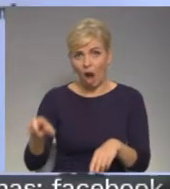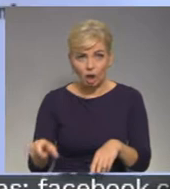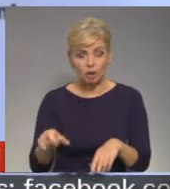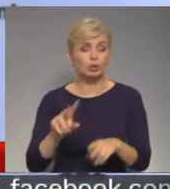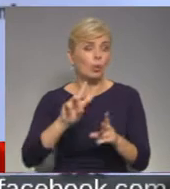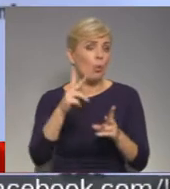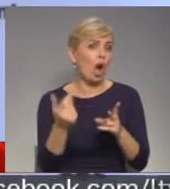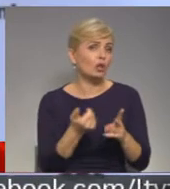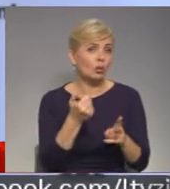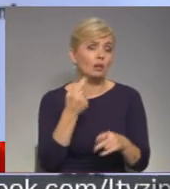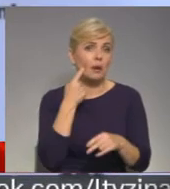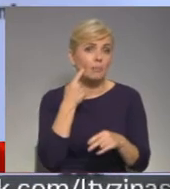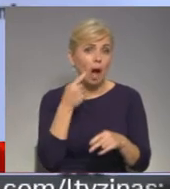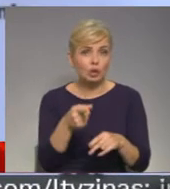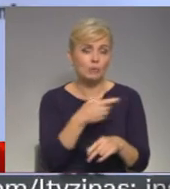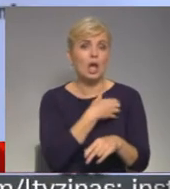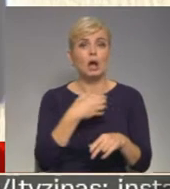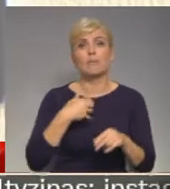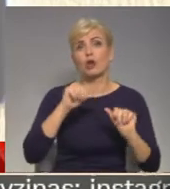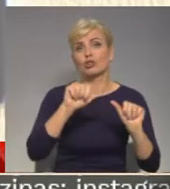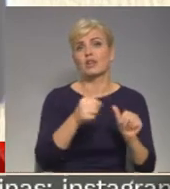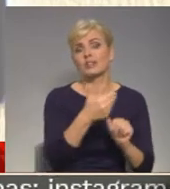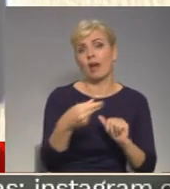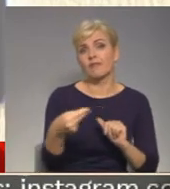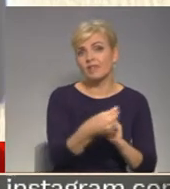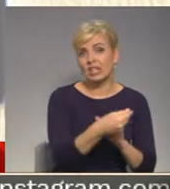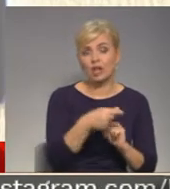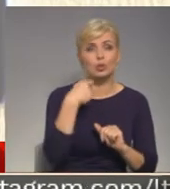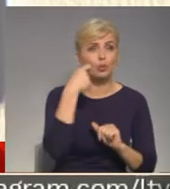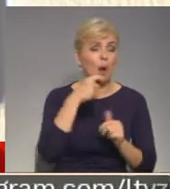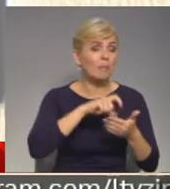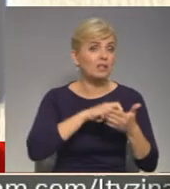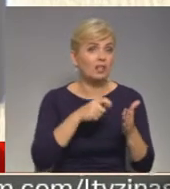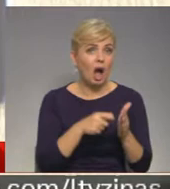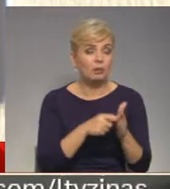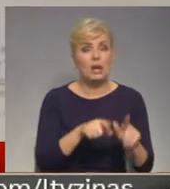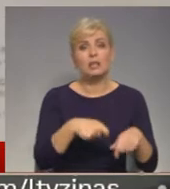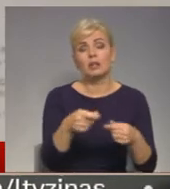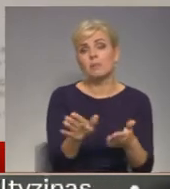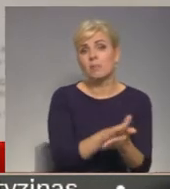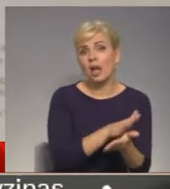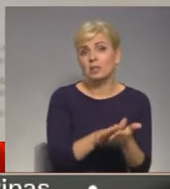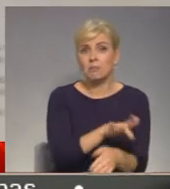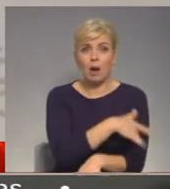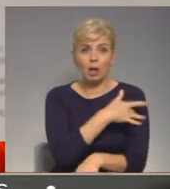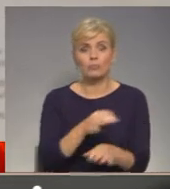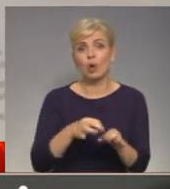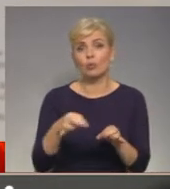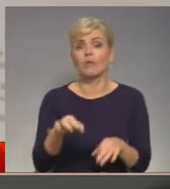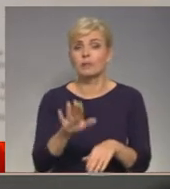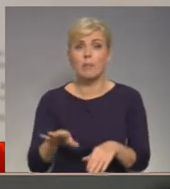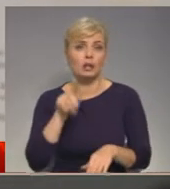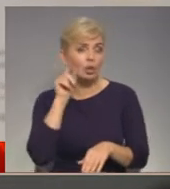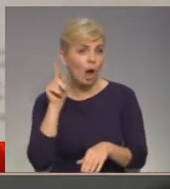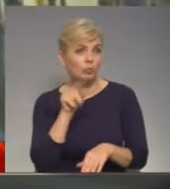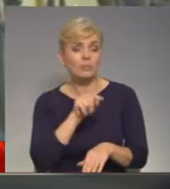Jau otro gadu Madonā darbojas pašvaldības izveidots un finansēts zobārstniecības kabinets, sniedzot bezmaksas pakalpojumus novada bērniem un jauniešiem